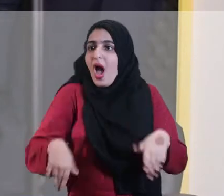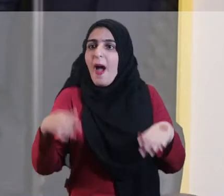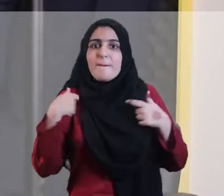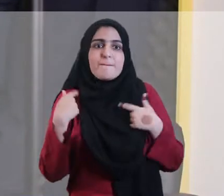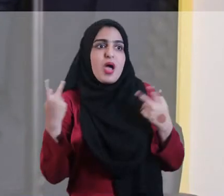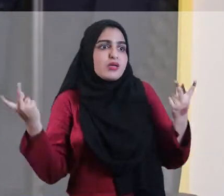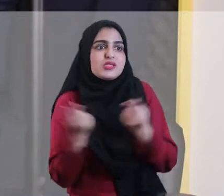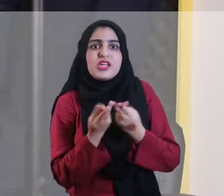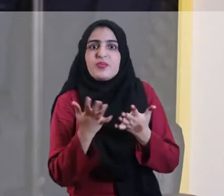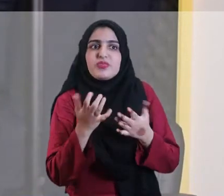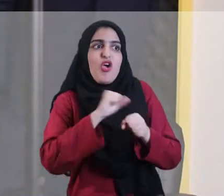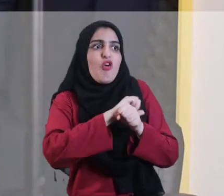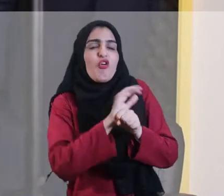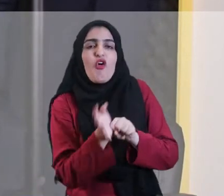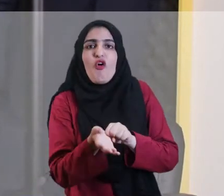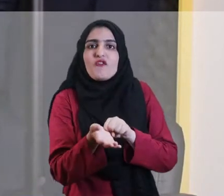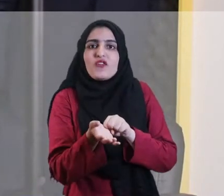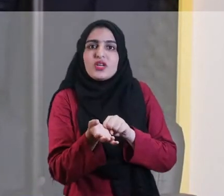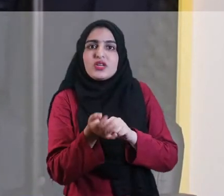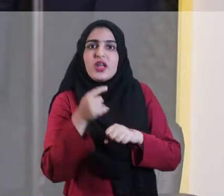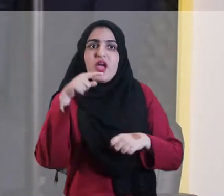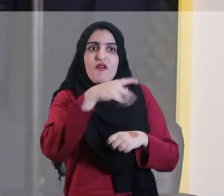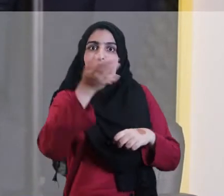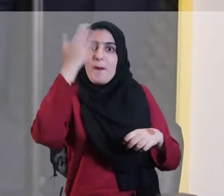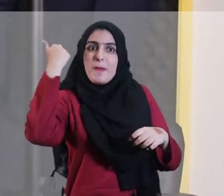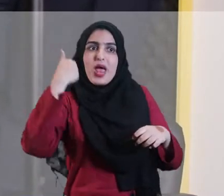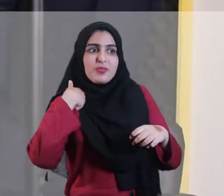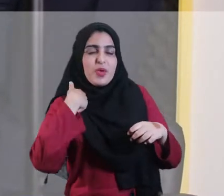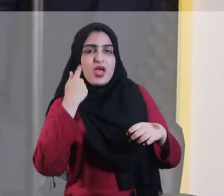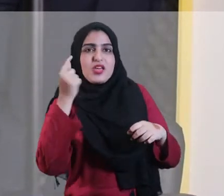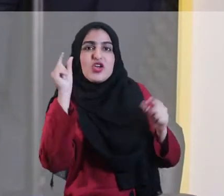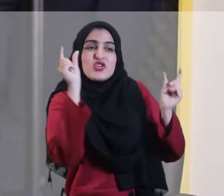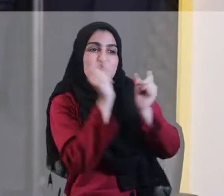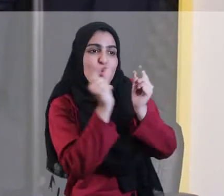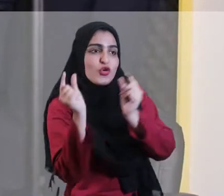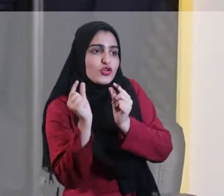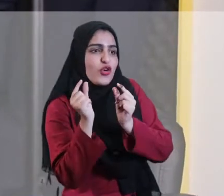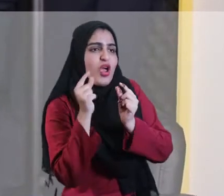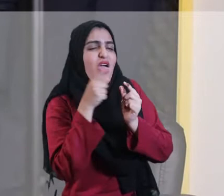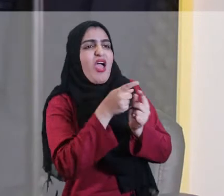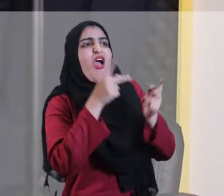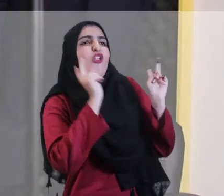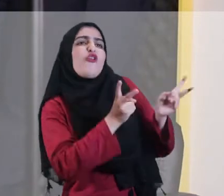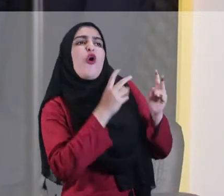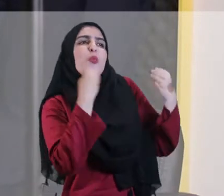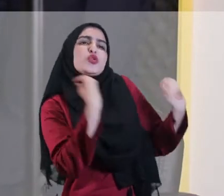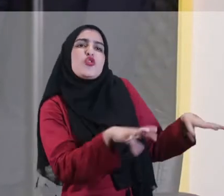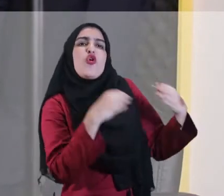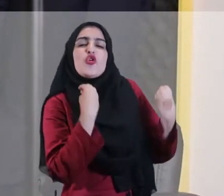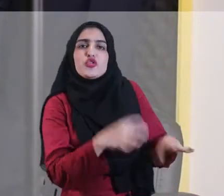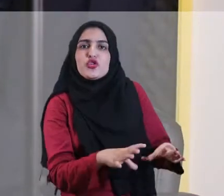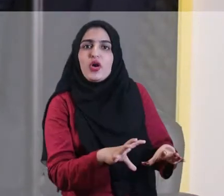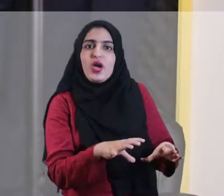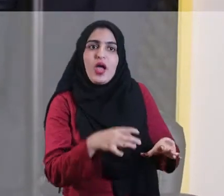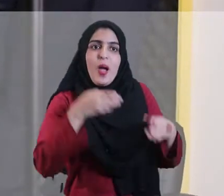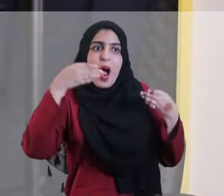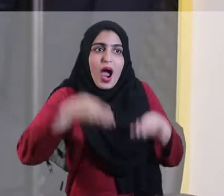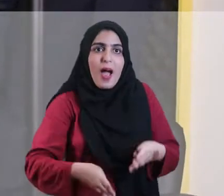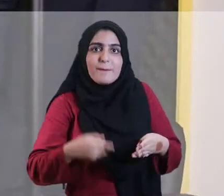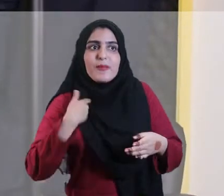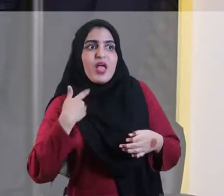करते तो हम नहीं कर पाए और वह चीज दपिस टू टेक फॉर ग्रांटेड ए लिटिल थिंग्स विच टू टेक फॉर ग्रांटेड डेविड नॉट